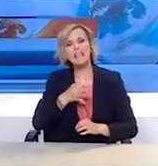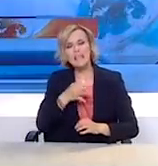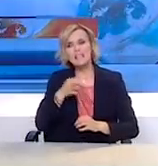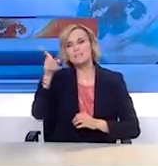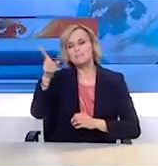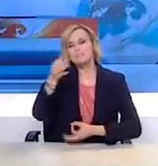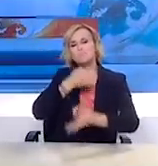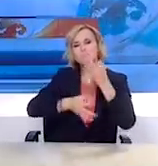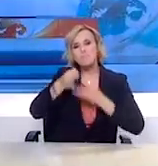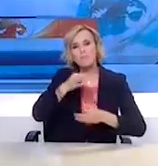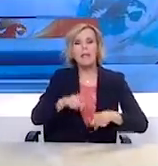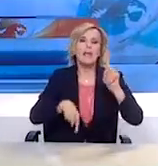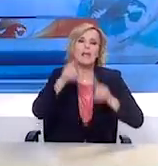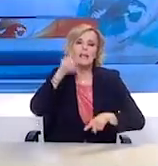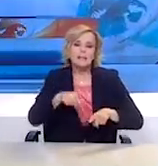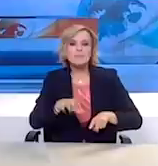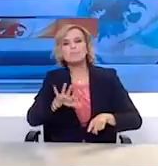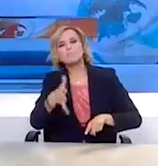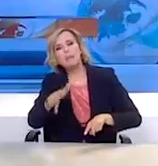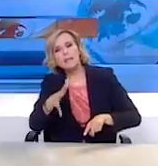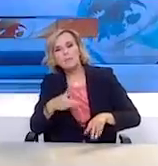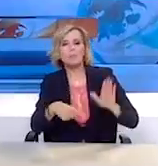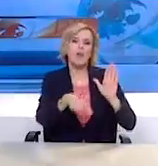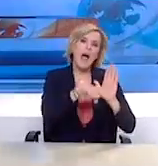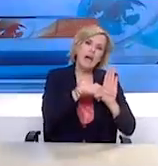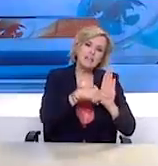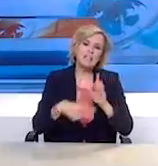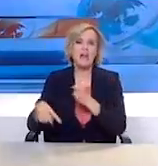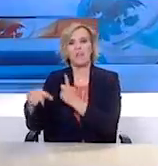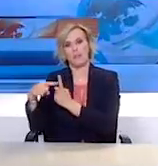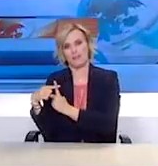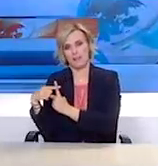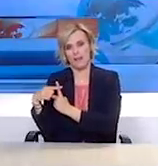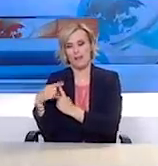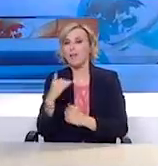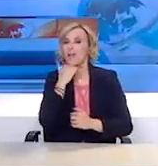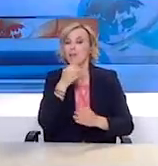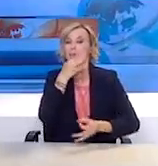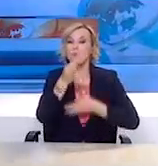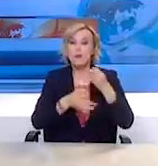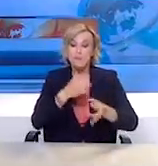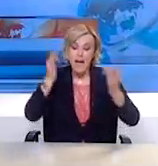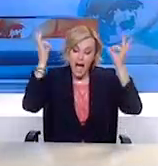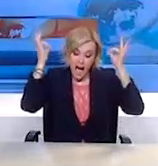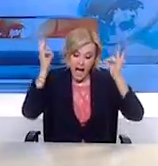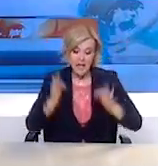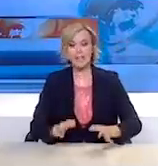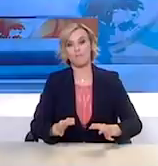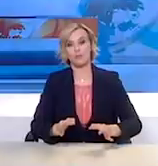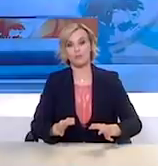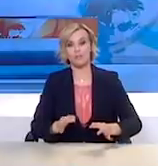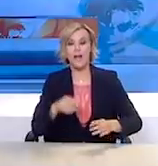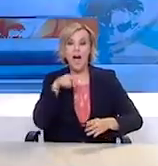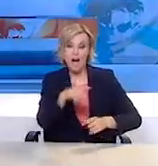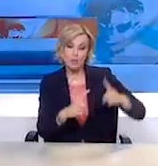αυτά που έχουν τον ιό και πόσα είναι αρνητικά από αυτά που δεν έχουν τον ιό. Δεν μπορούμε να πούμε με μαθηματική ακρίβεια αν το τεστ σε